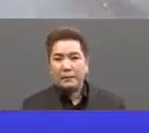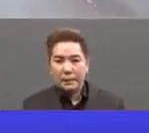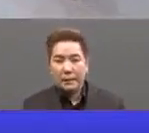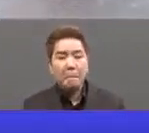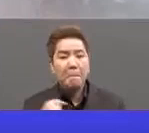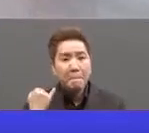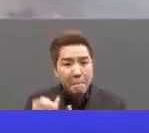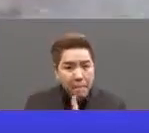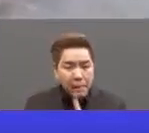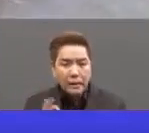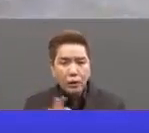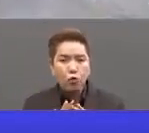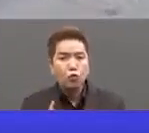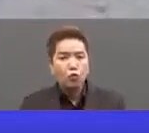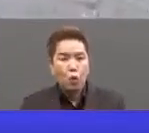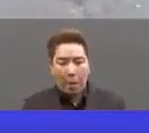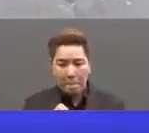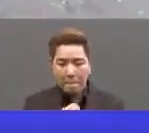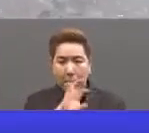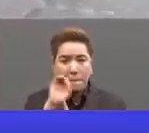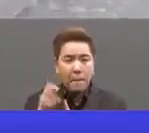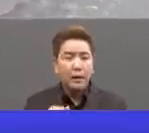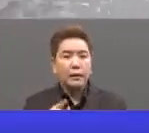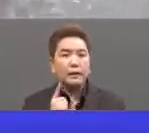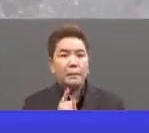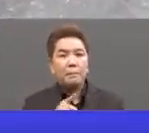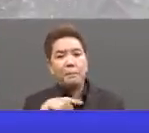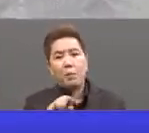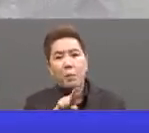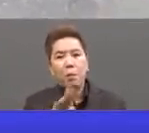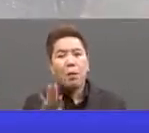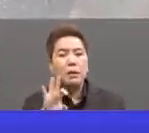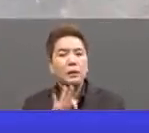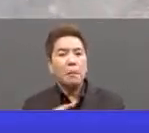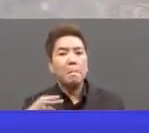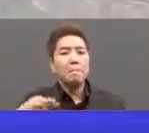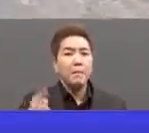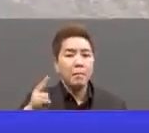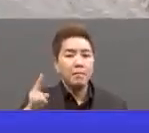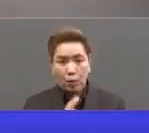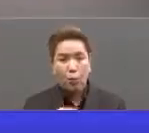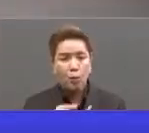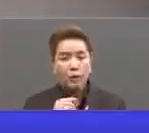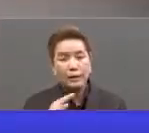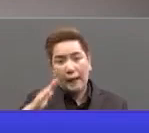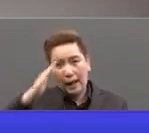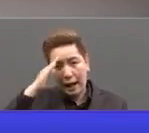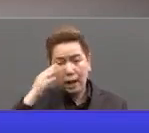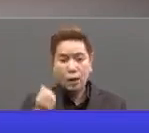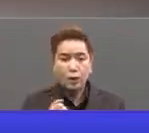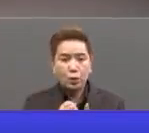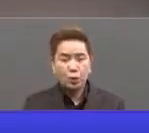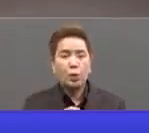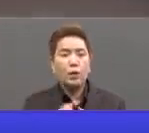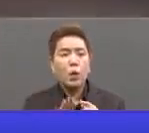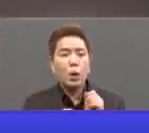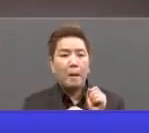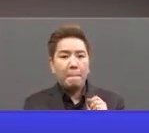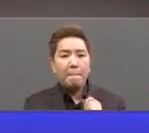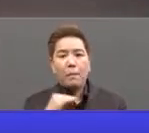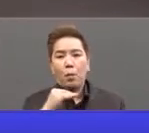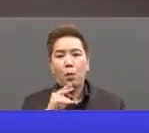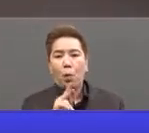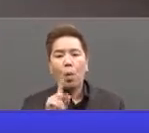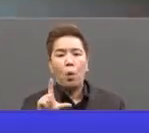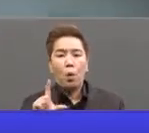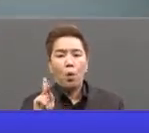าสจัดเจ้าหน้าที่แพ็คของค่ะแล้วก็พร้อมเปิดครัวปรุงอาหารแจกจ่ายสำหรับผู้ประสบภัยโดยมีการส